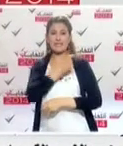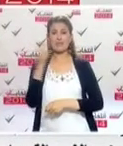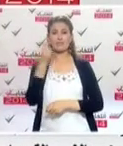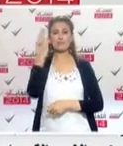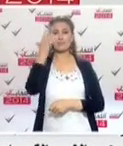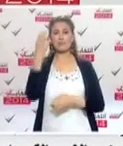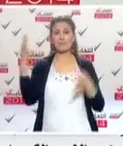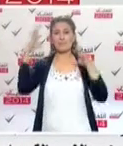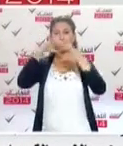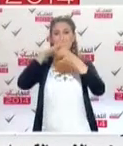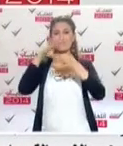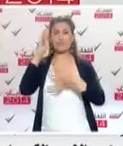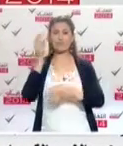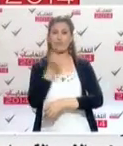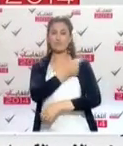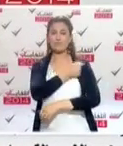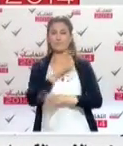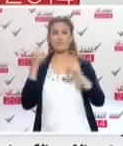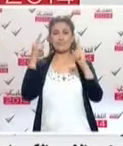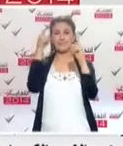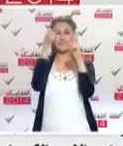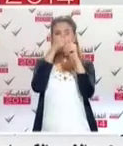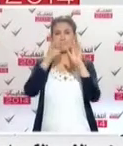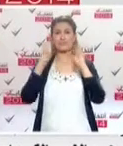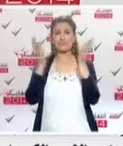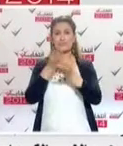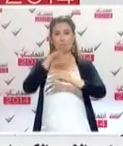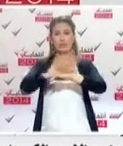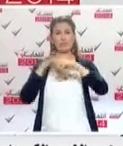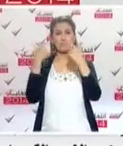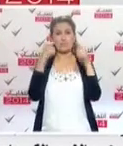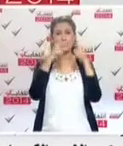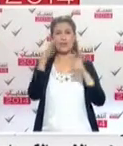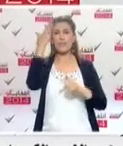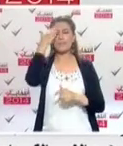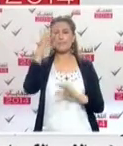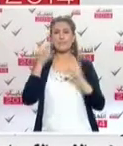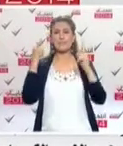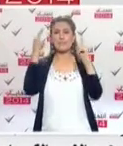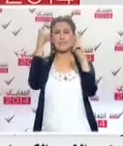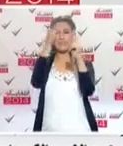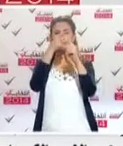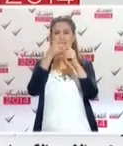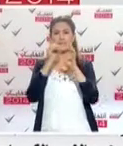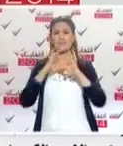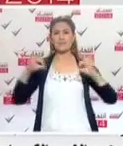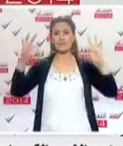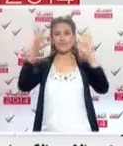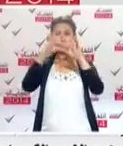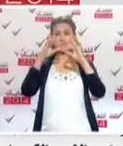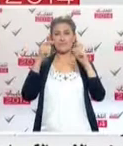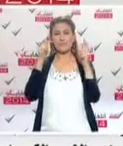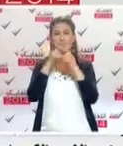طب كما حدث بولاية أخرى. الاهتمام بالقطاع السياحي واستثمار المخزون الطبيعي للجهات لبعث